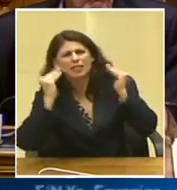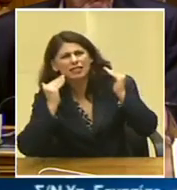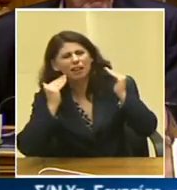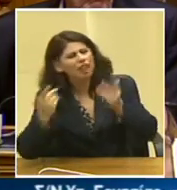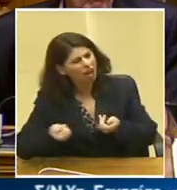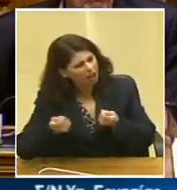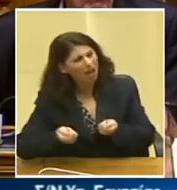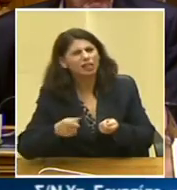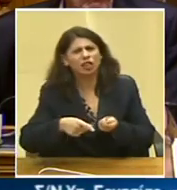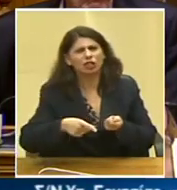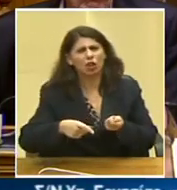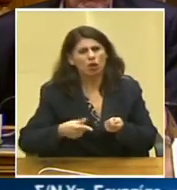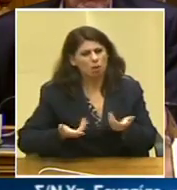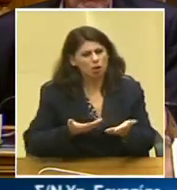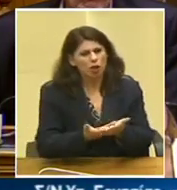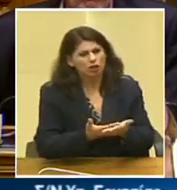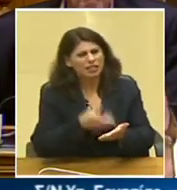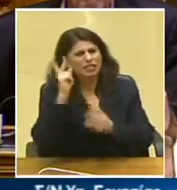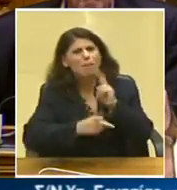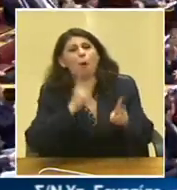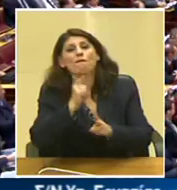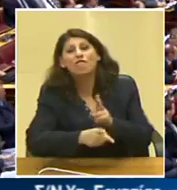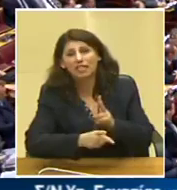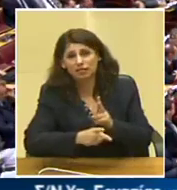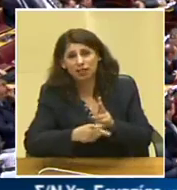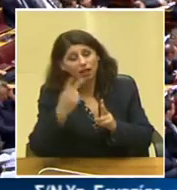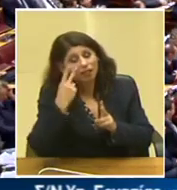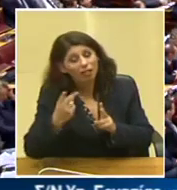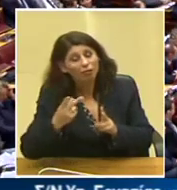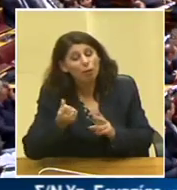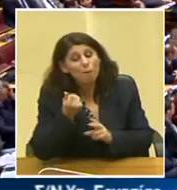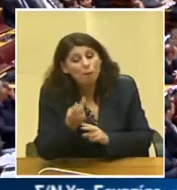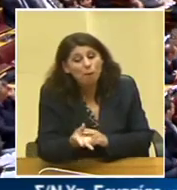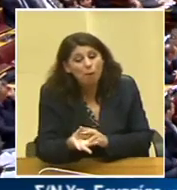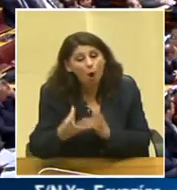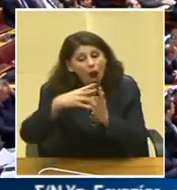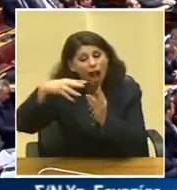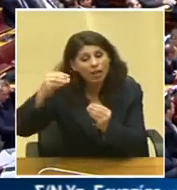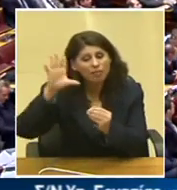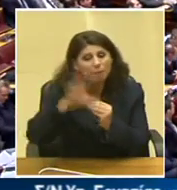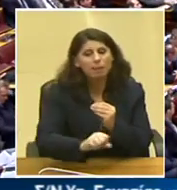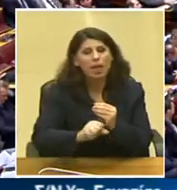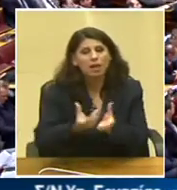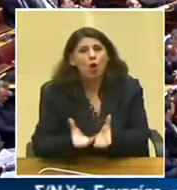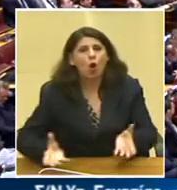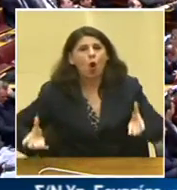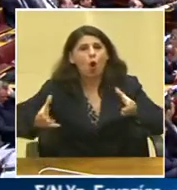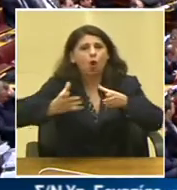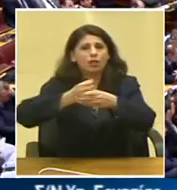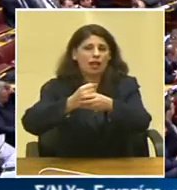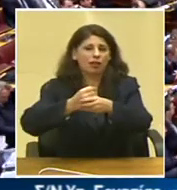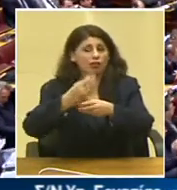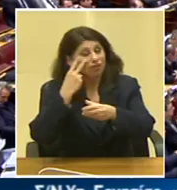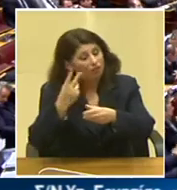λοιπόν, καταθέστε πρόταση μορφής για να δούμε πόσα πίδια πιάνει ο σάκος. Και θα έχουμε όσο χρόνο θέλετε για να συζητήσουμε, κύριε Μητσοτάκη.